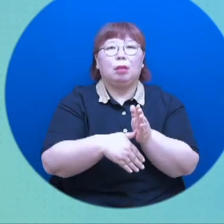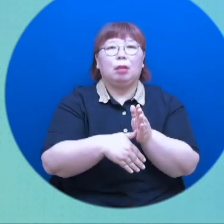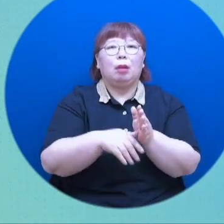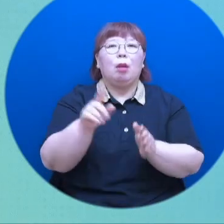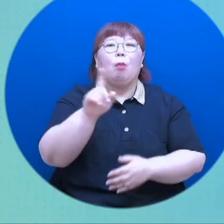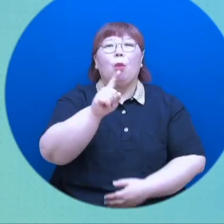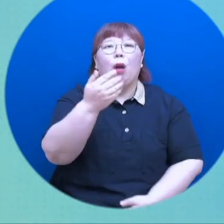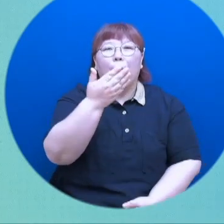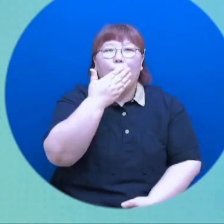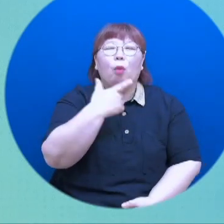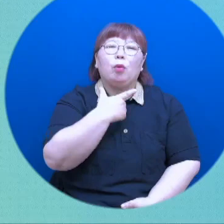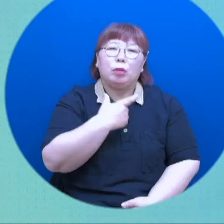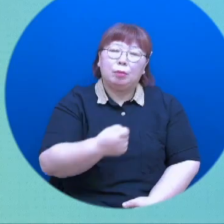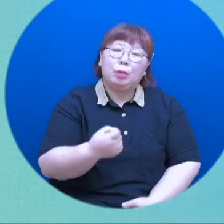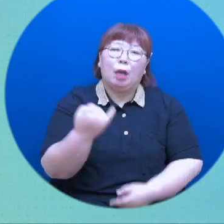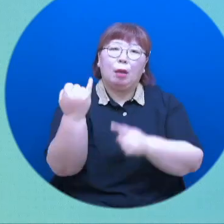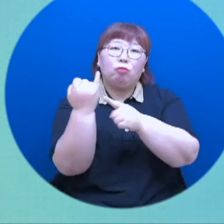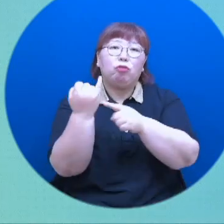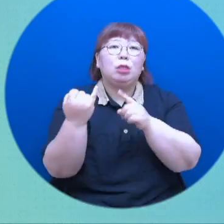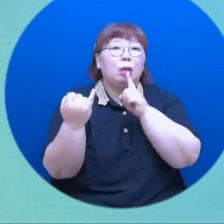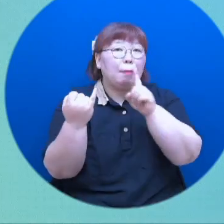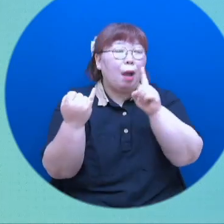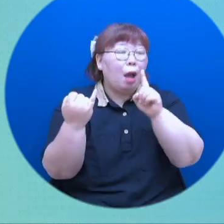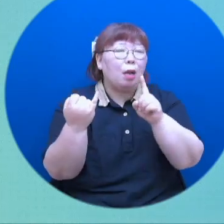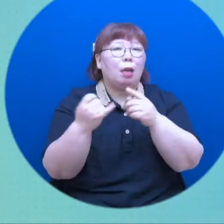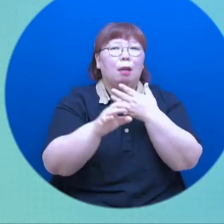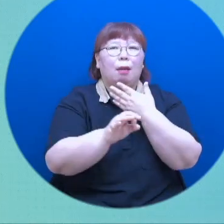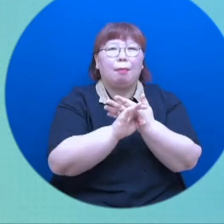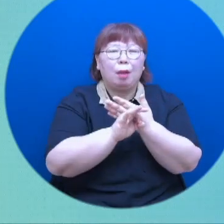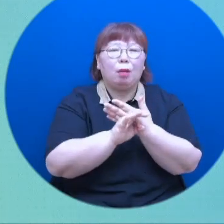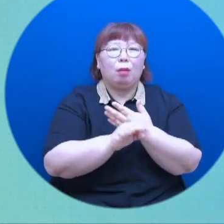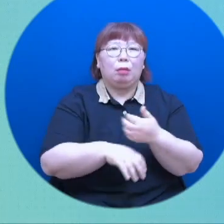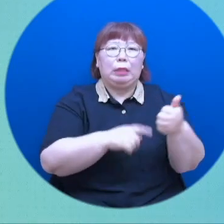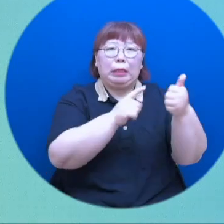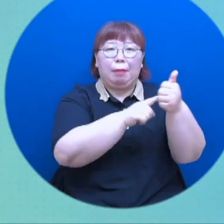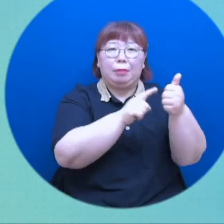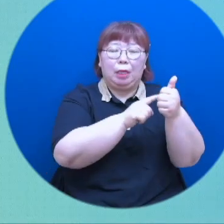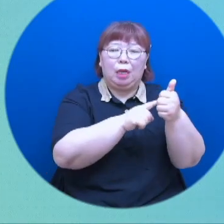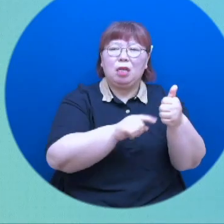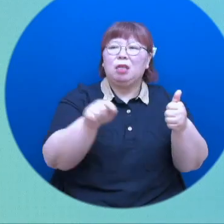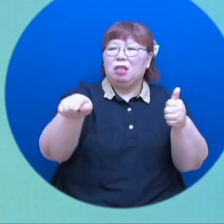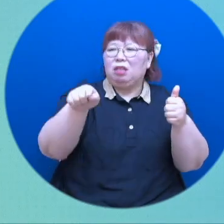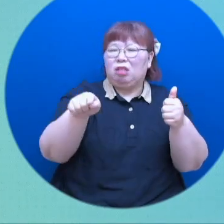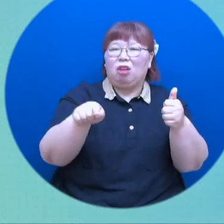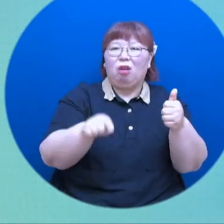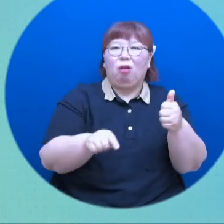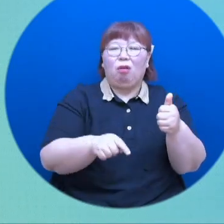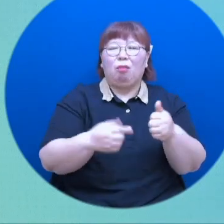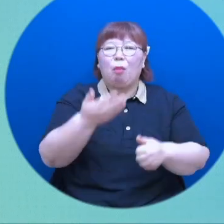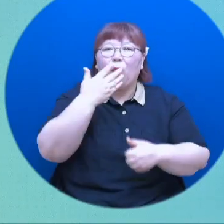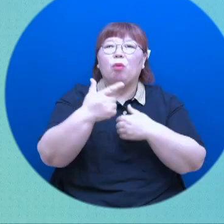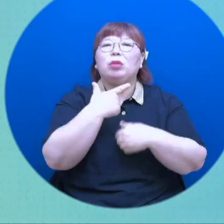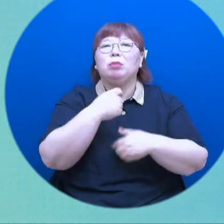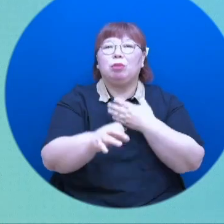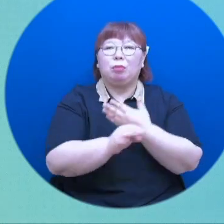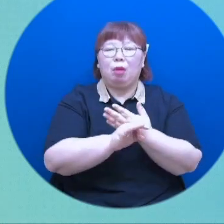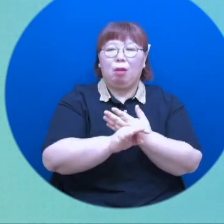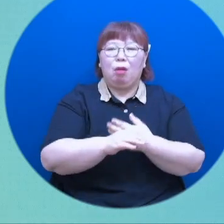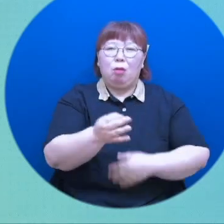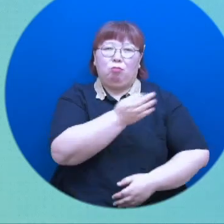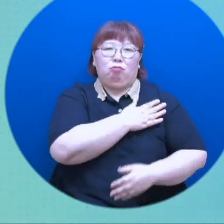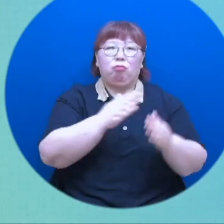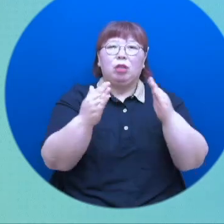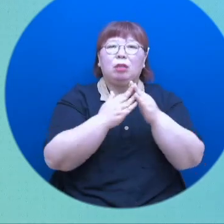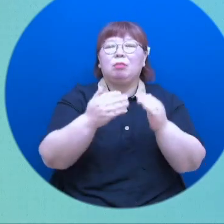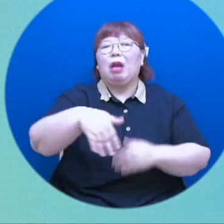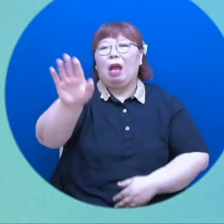먹고 싶다고 했더니 목사님에게 사모님에게 하는 말, 그런 거 먹으려면 부잣집으로 가. 사모가 돼서 어떻게 그런 걸